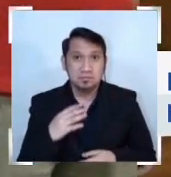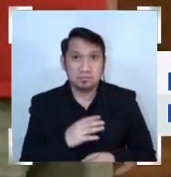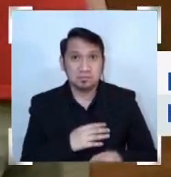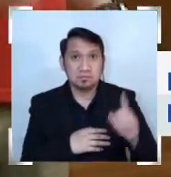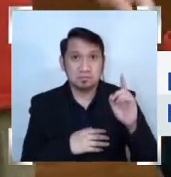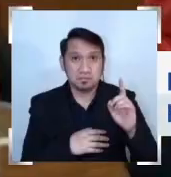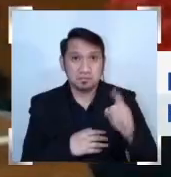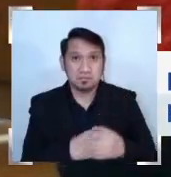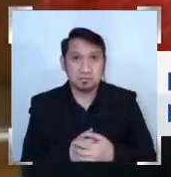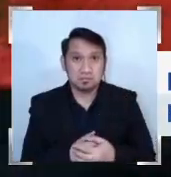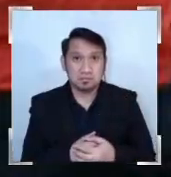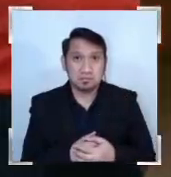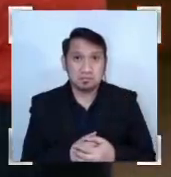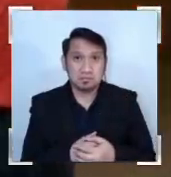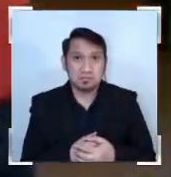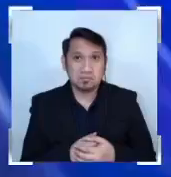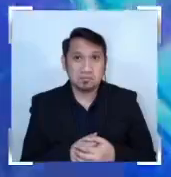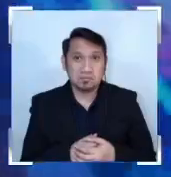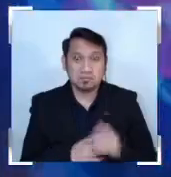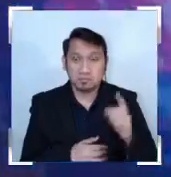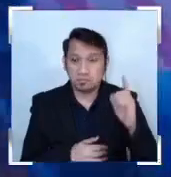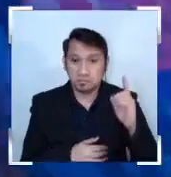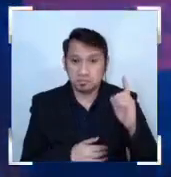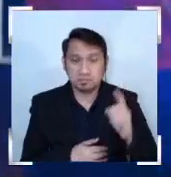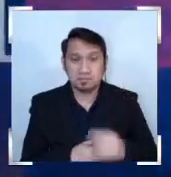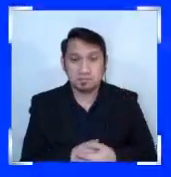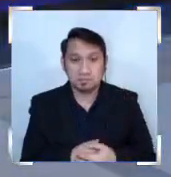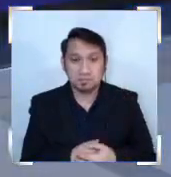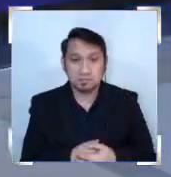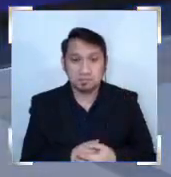Martinez. Ako si Oscar Oida, ang inyong saksi.